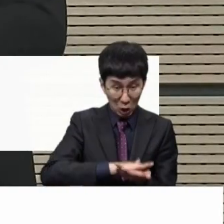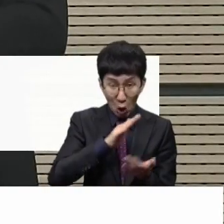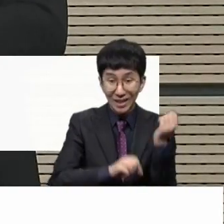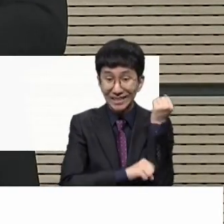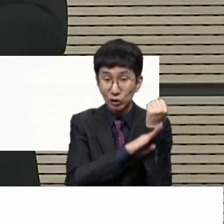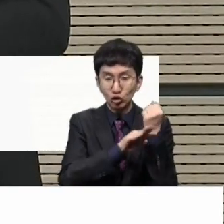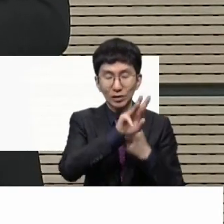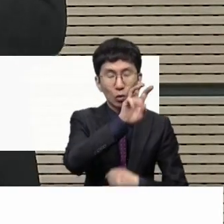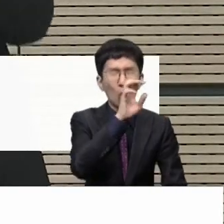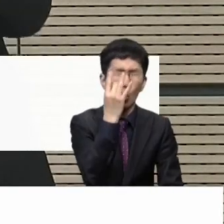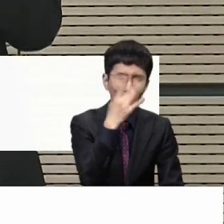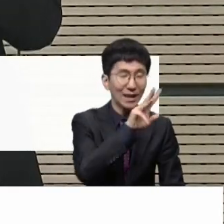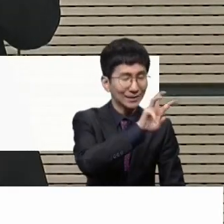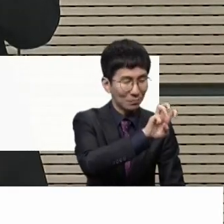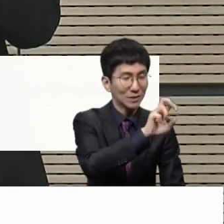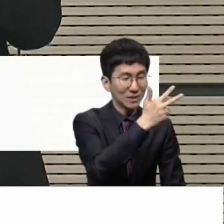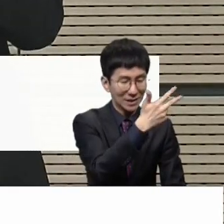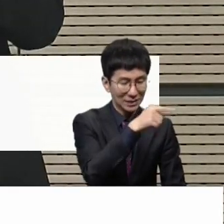37.5도에서